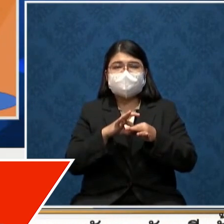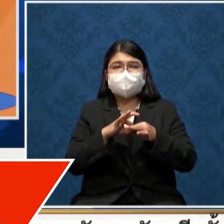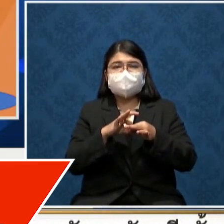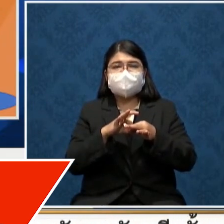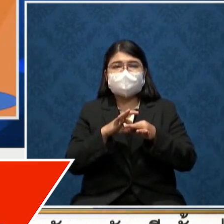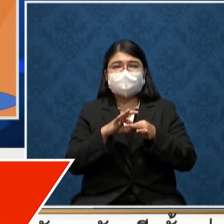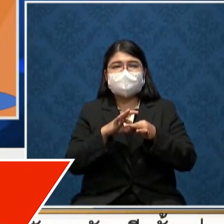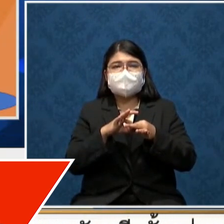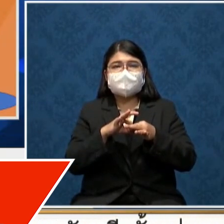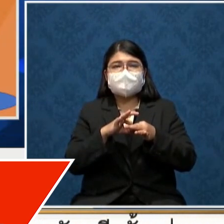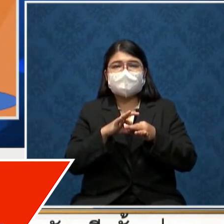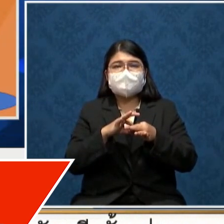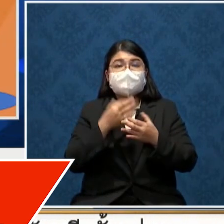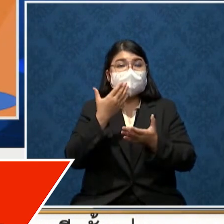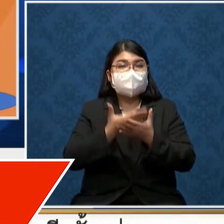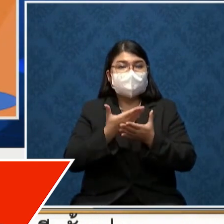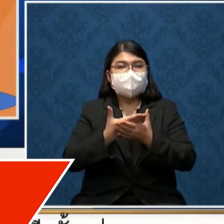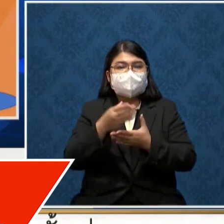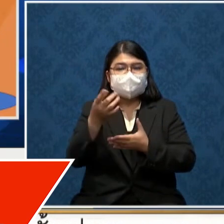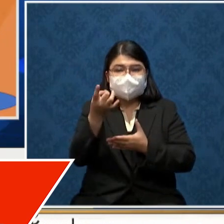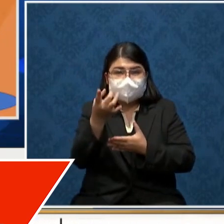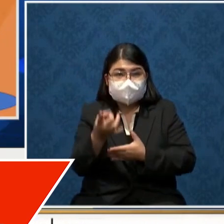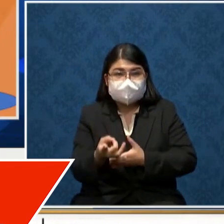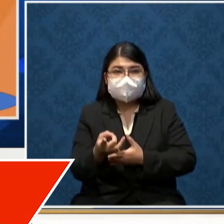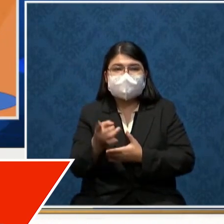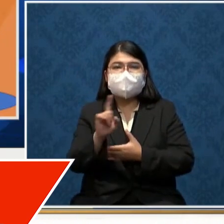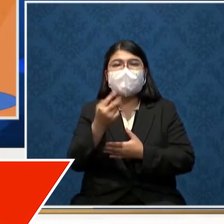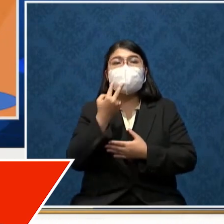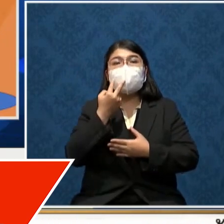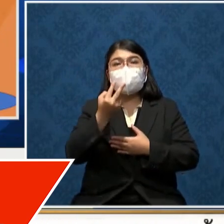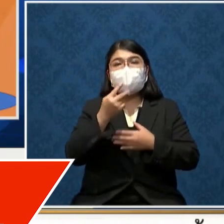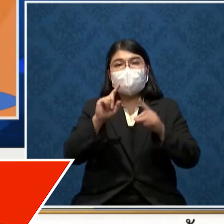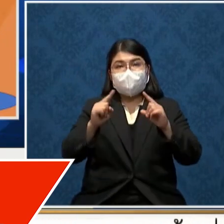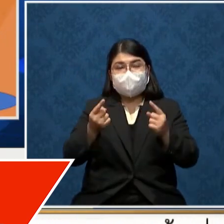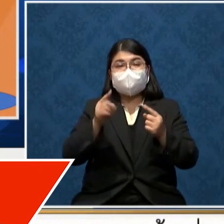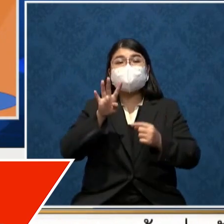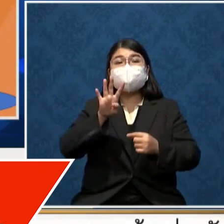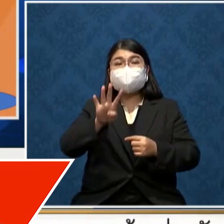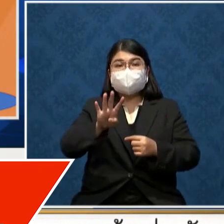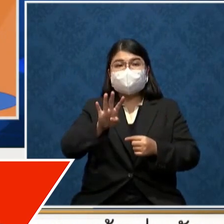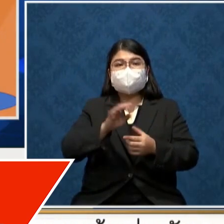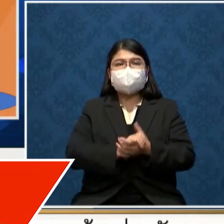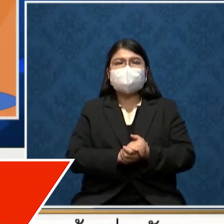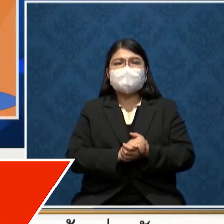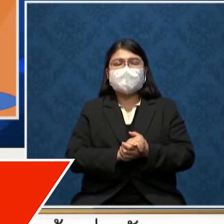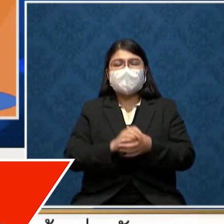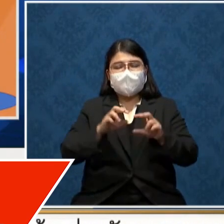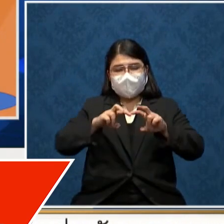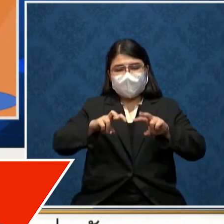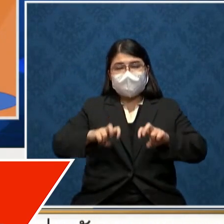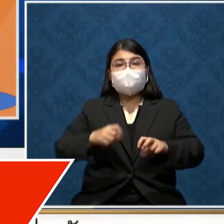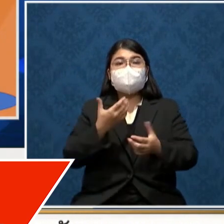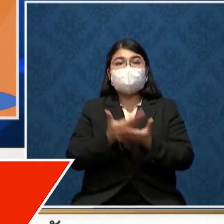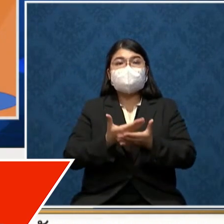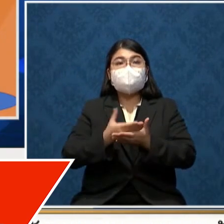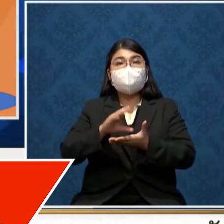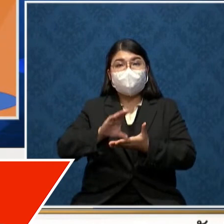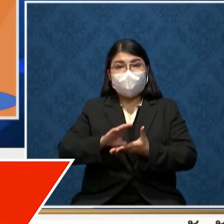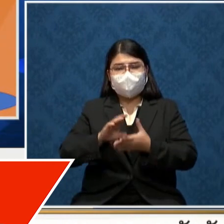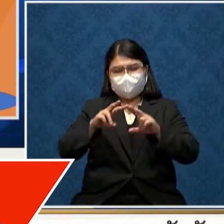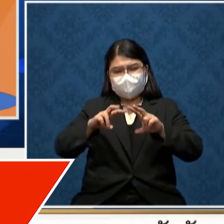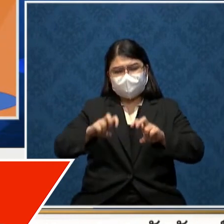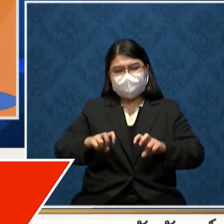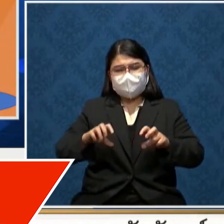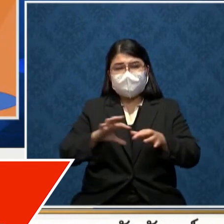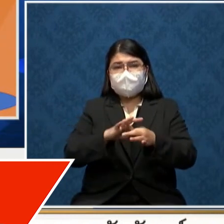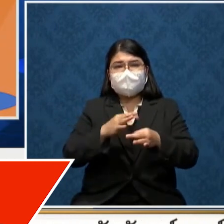การงบประมาณดังต่อไปนี้ด้วยผมย่อมาตรงที่วงเล็บ4นะครับอนุ4วิเคราะห์งบประมาณและการจ่าย